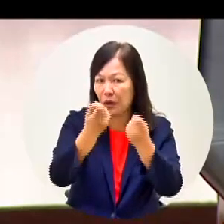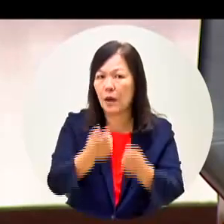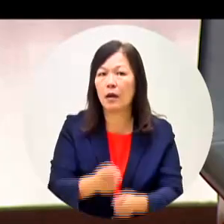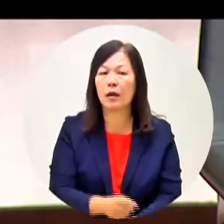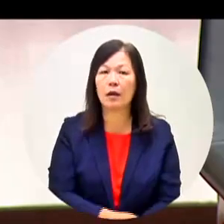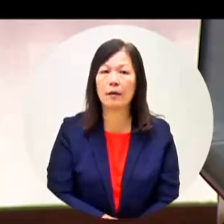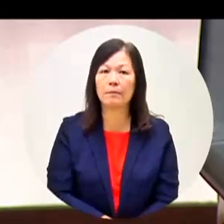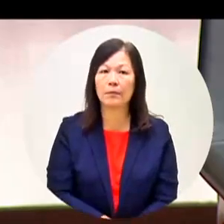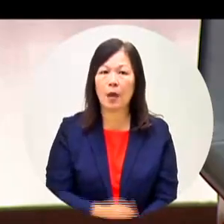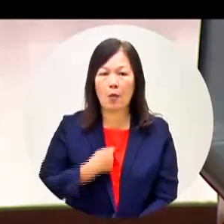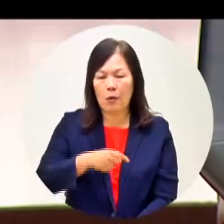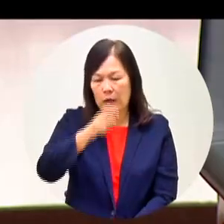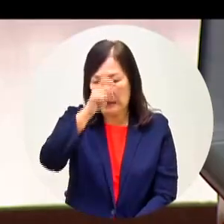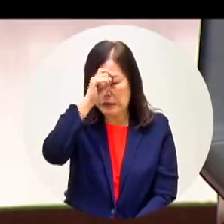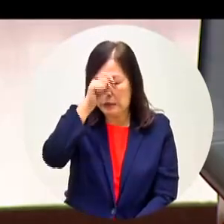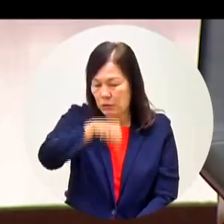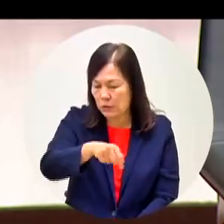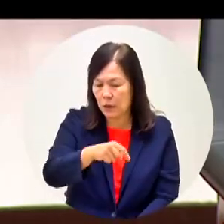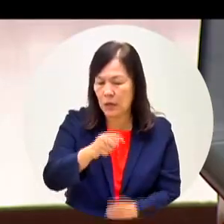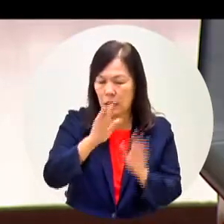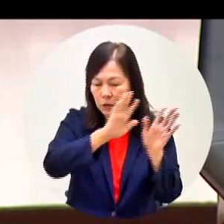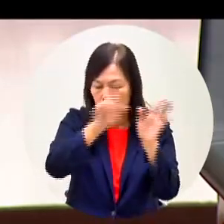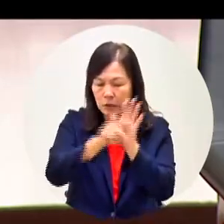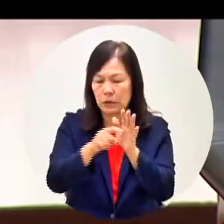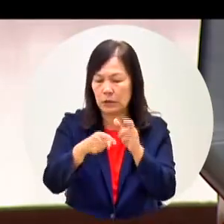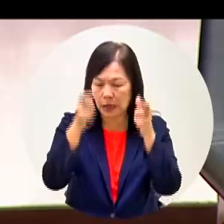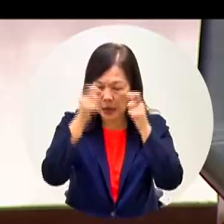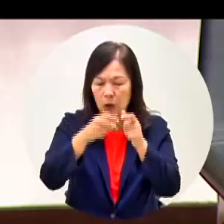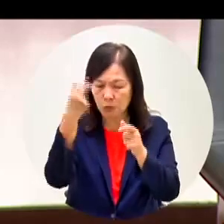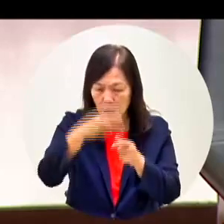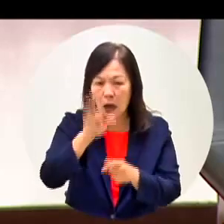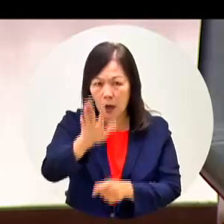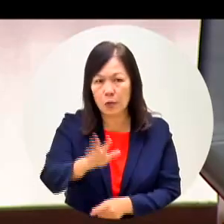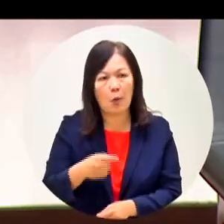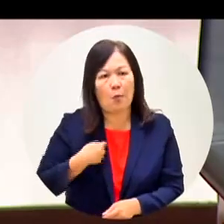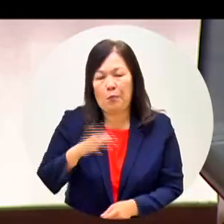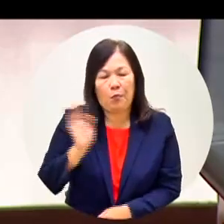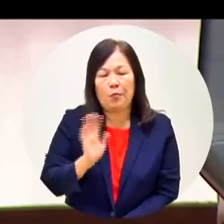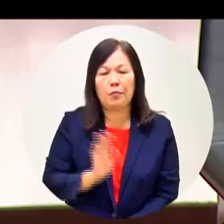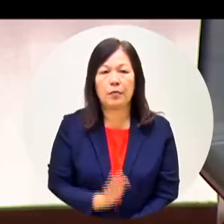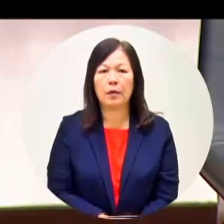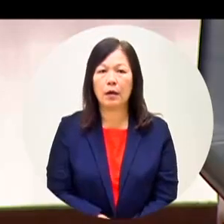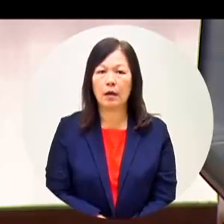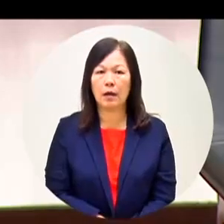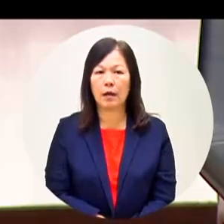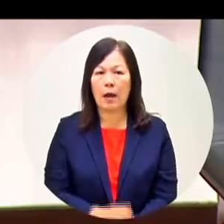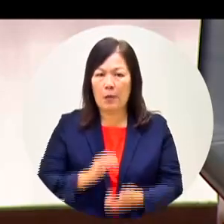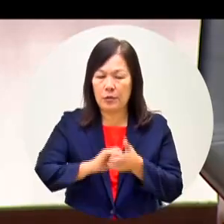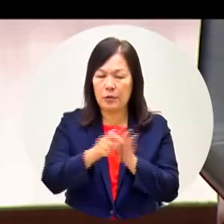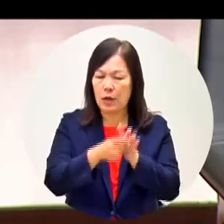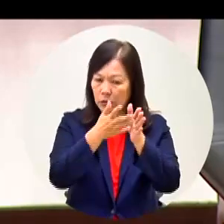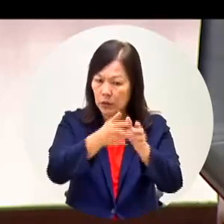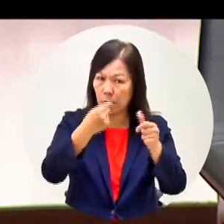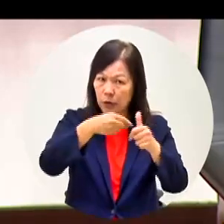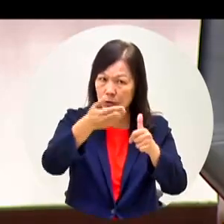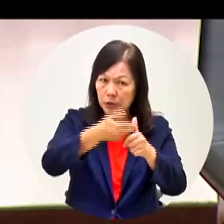的现象在高雄再看到，所以韩市长，我们一定要拼教育， 拼经济，拼好空气。我们如果要